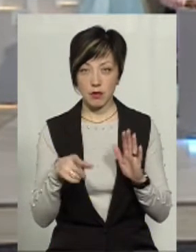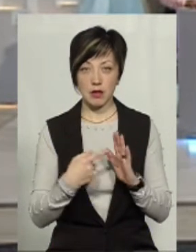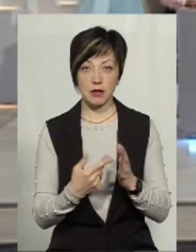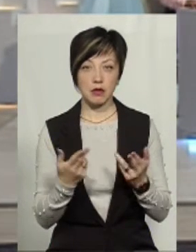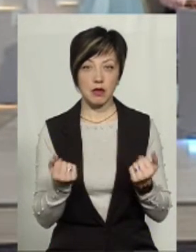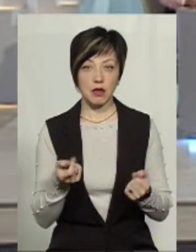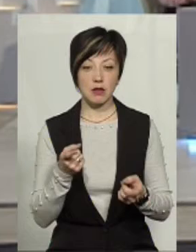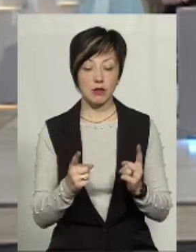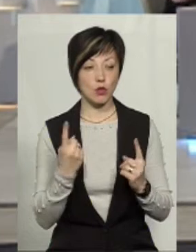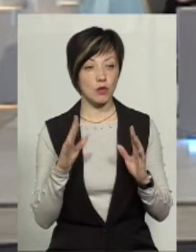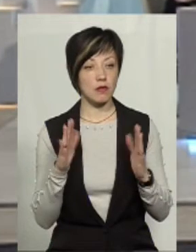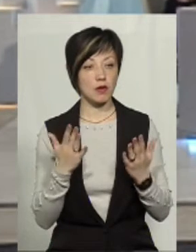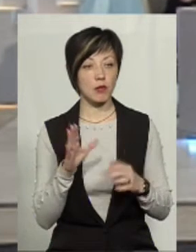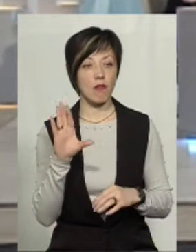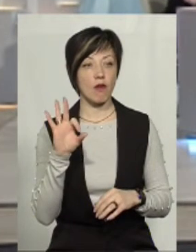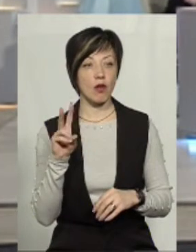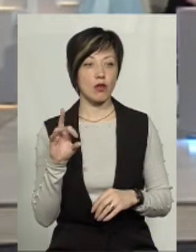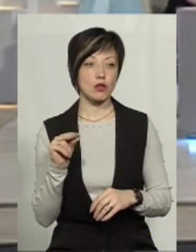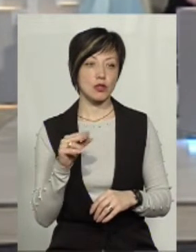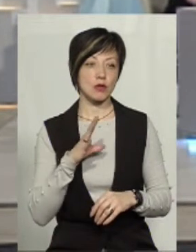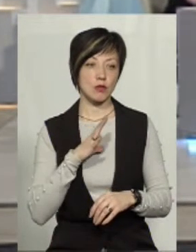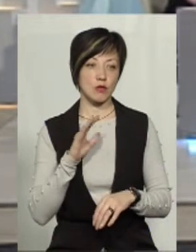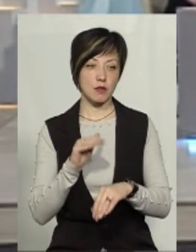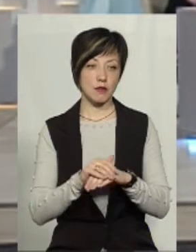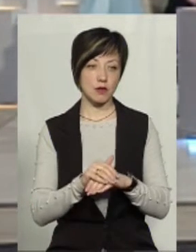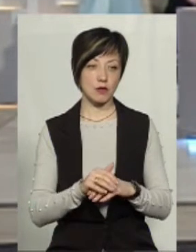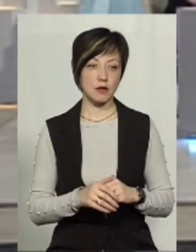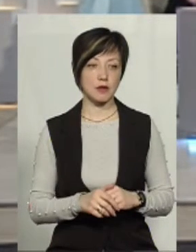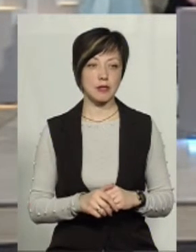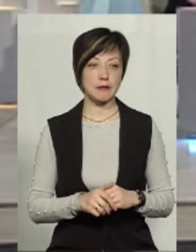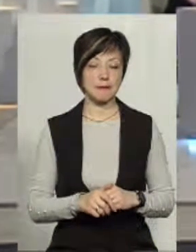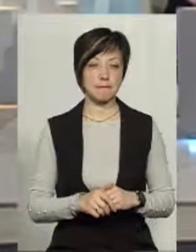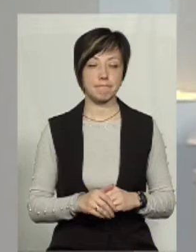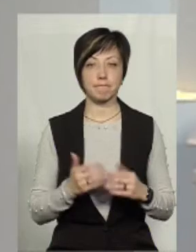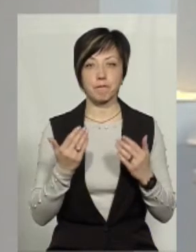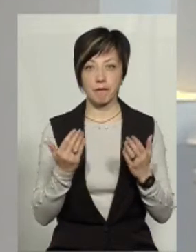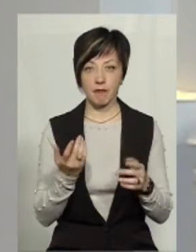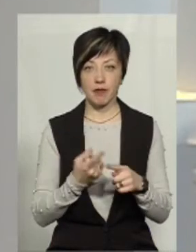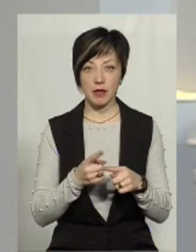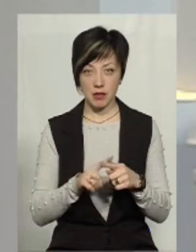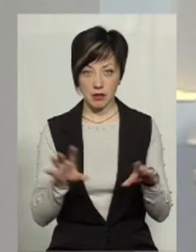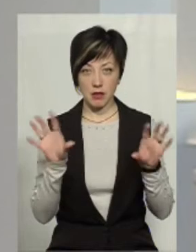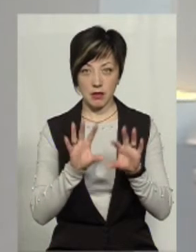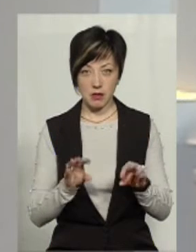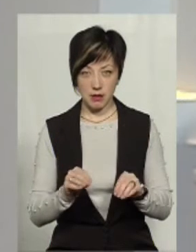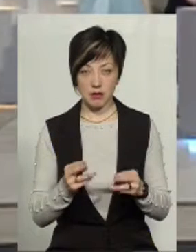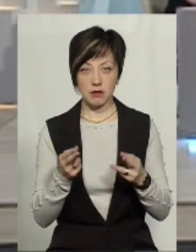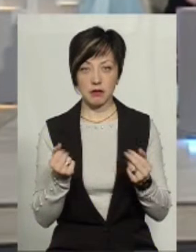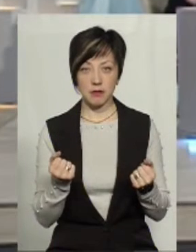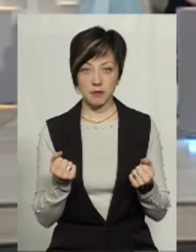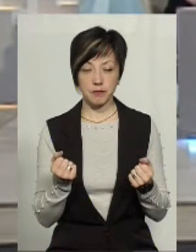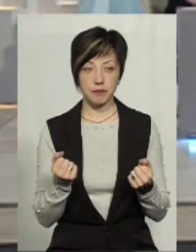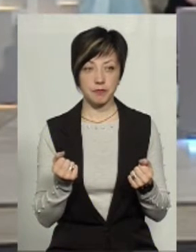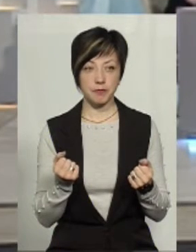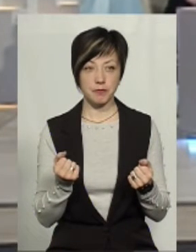дійсно, один випадок в Волочиському районі був зафіксований. І ви це загасили силами? Так, ми